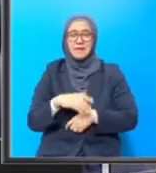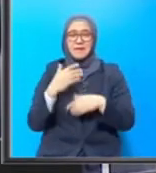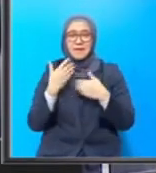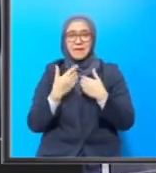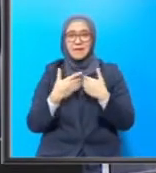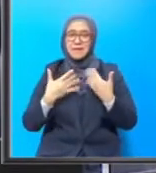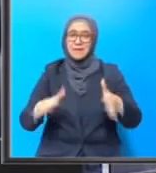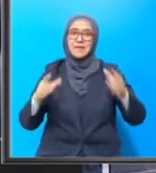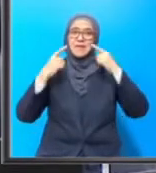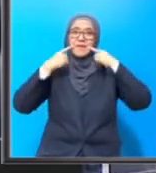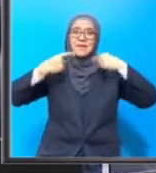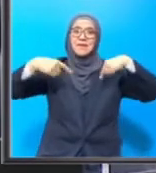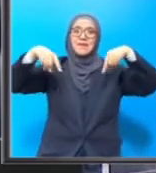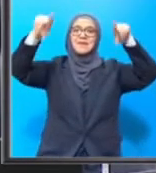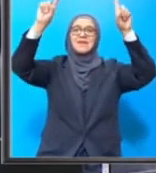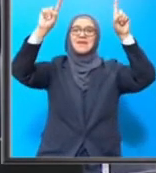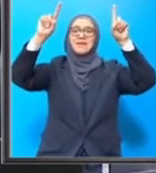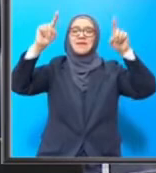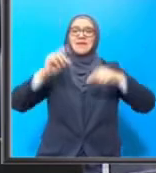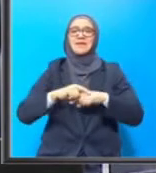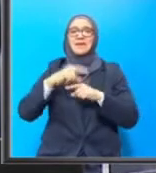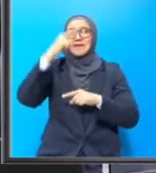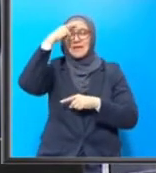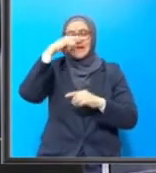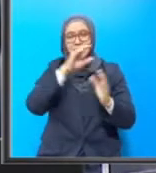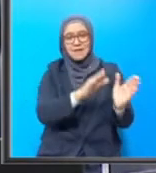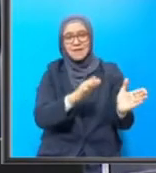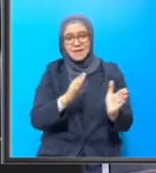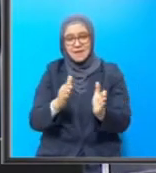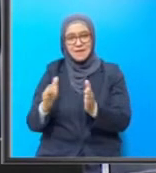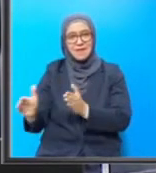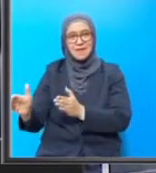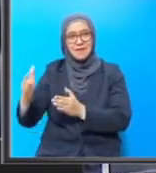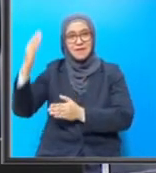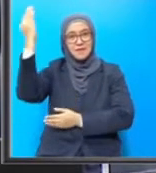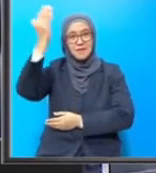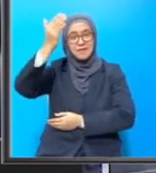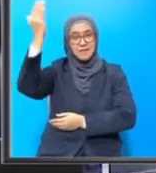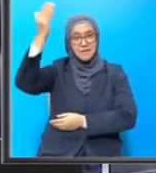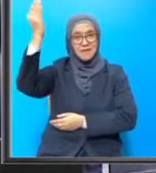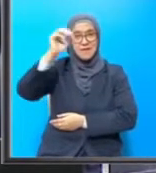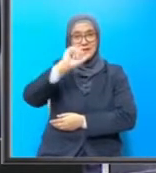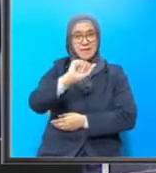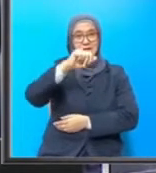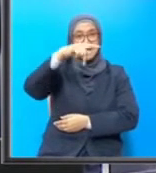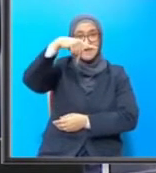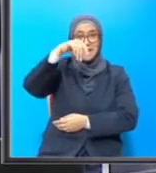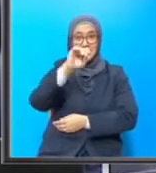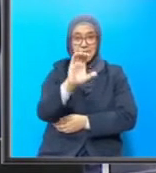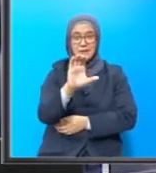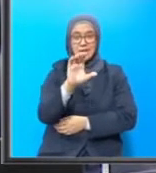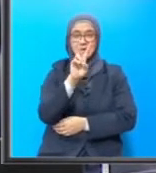berjaya hai eh mengadakan persidangan efek